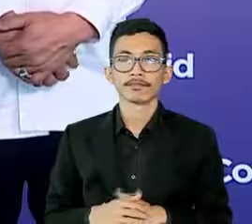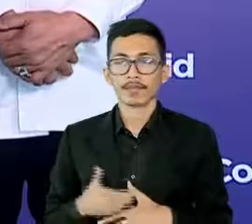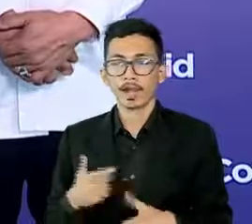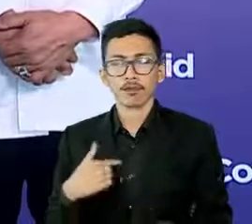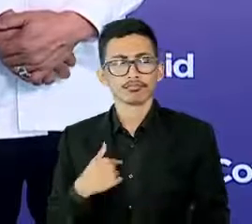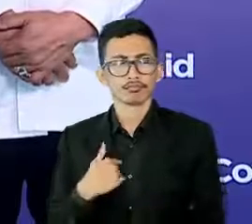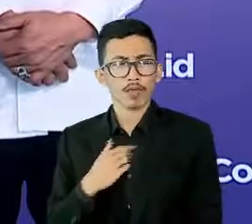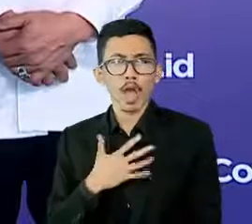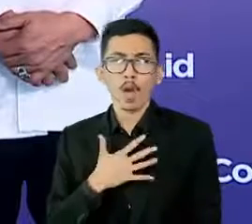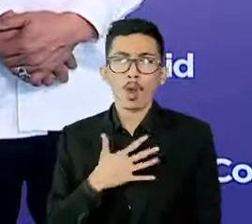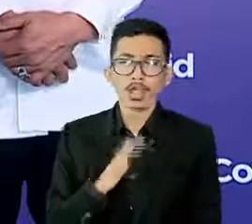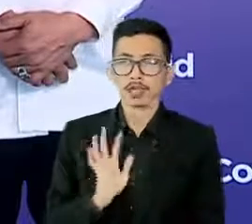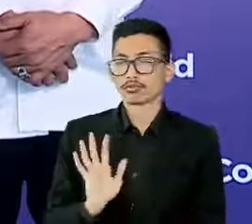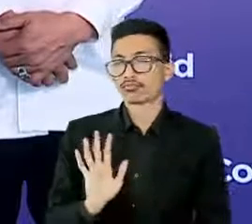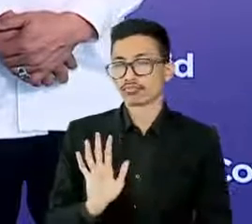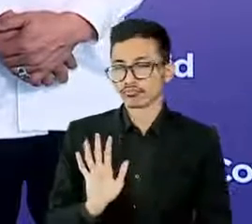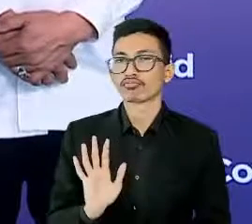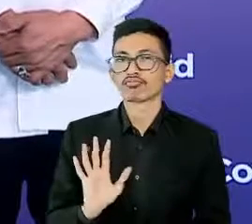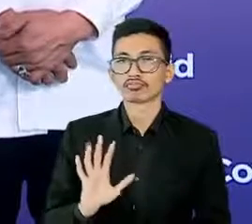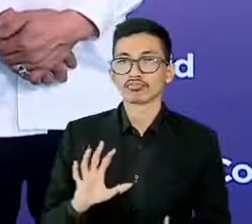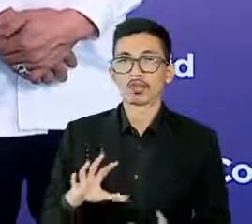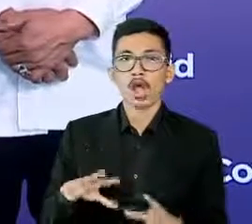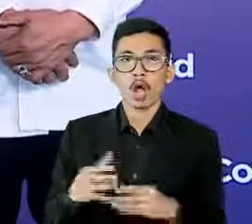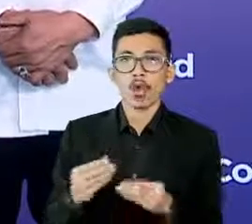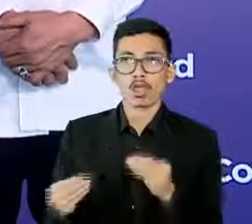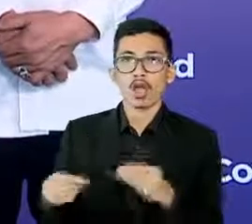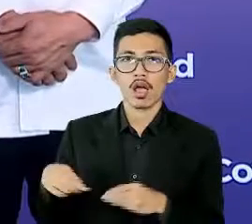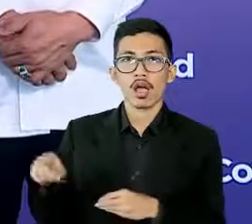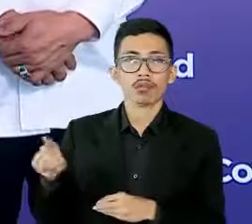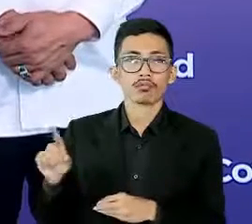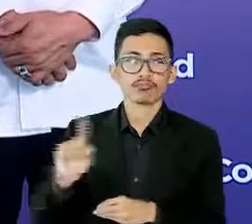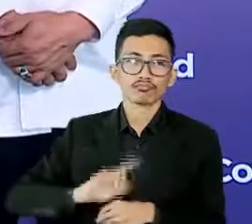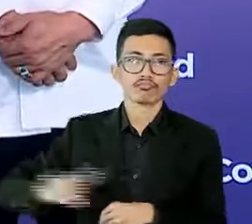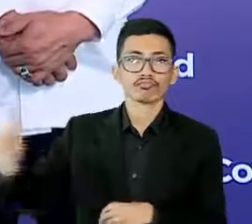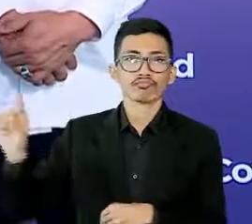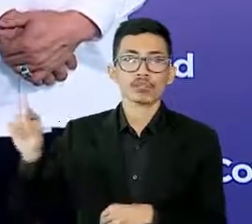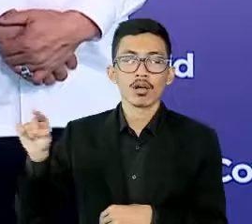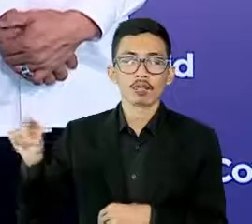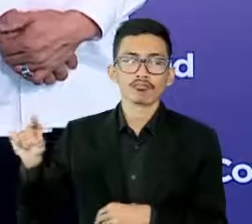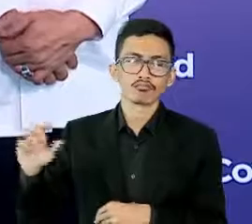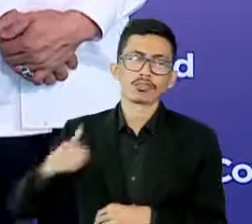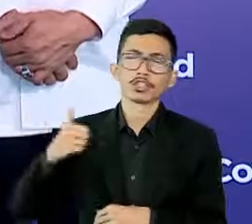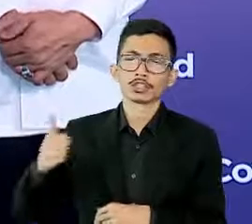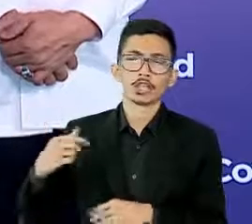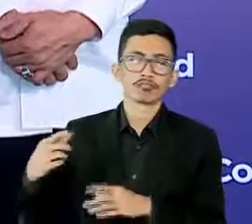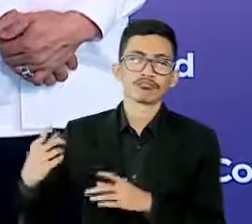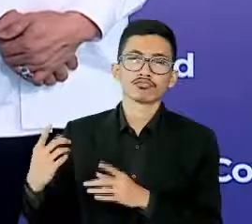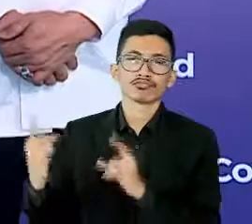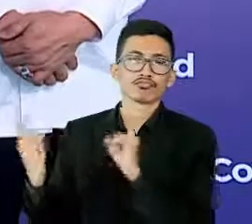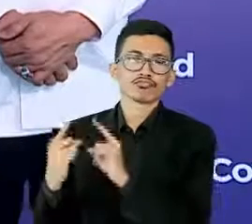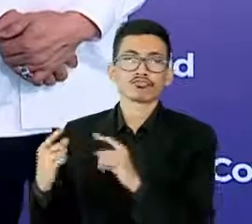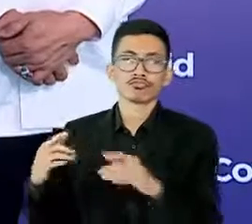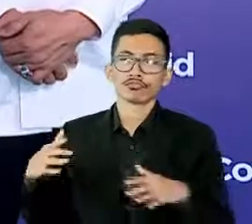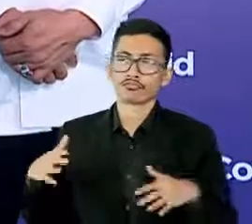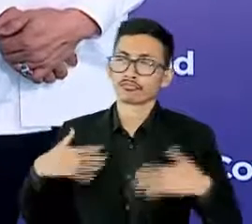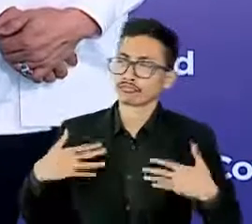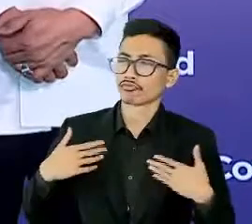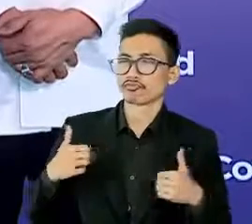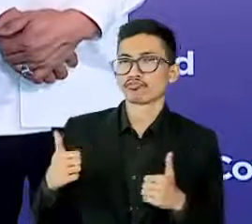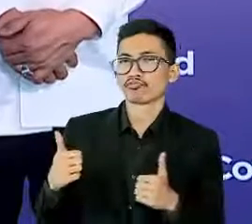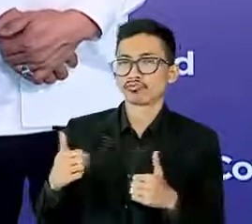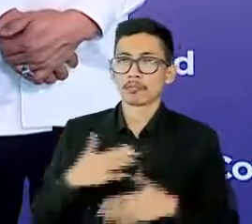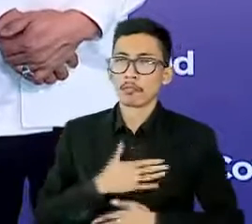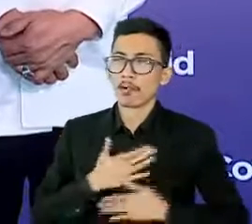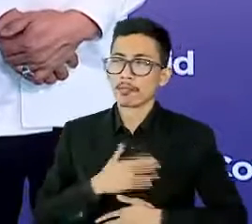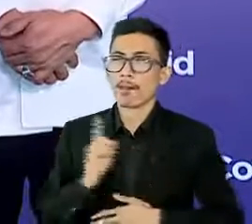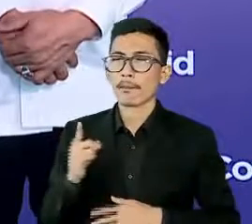mengkhawatirkan anggota saya kerja di lapangan mereka pasti akan bisa karena tugas itu tugas